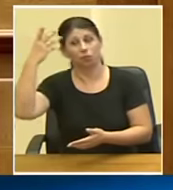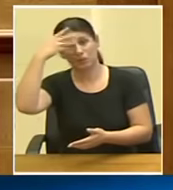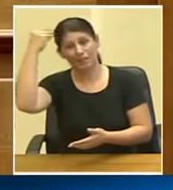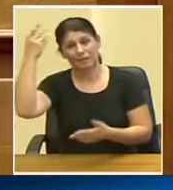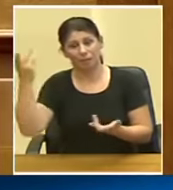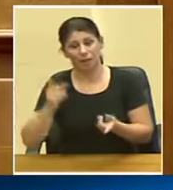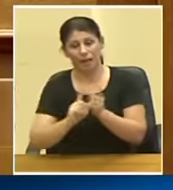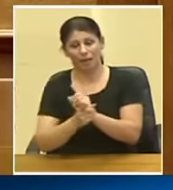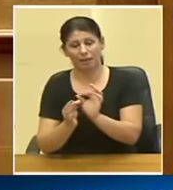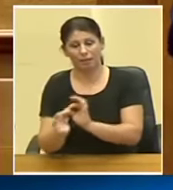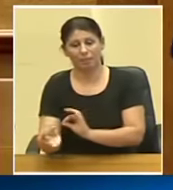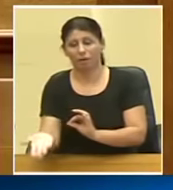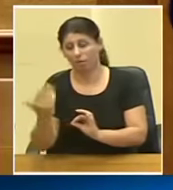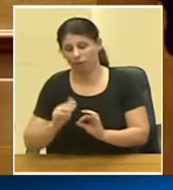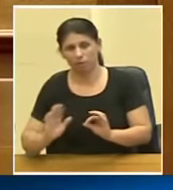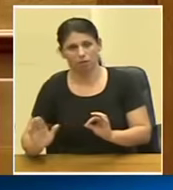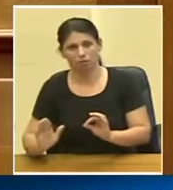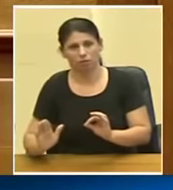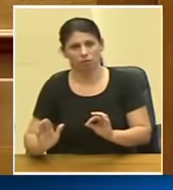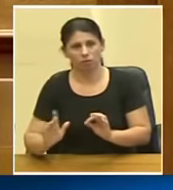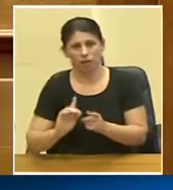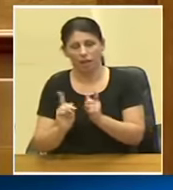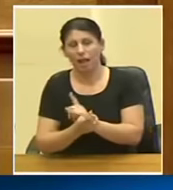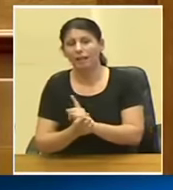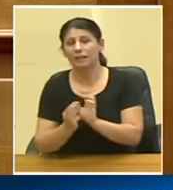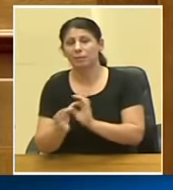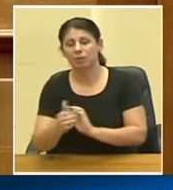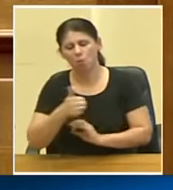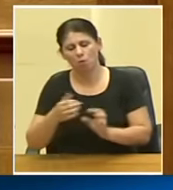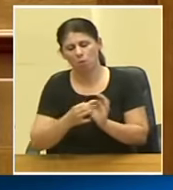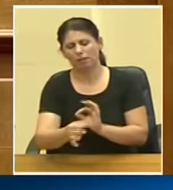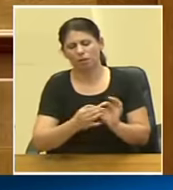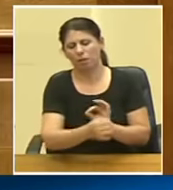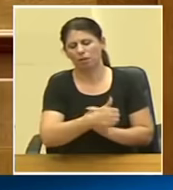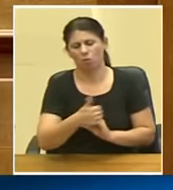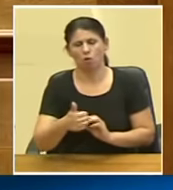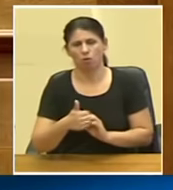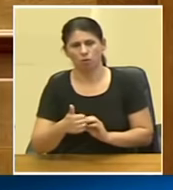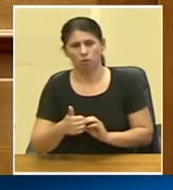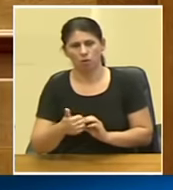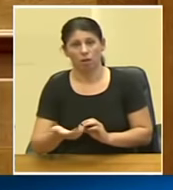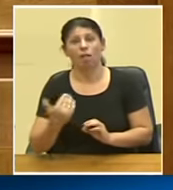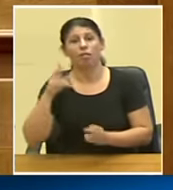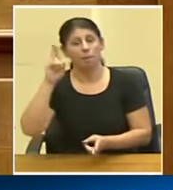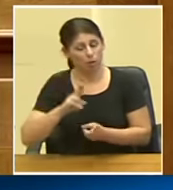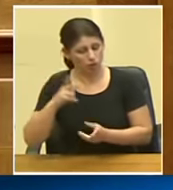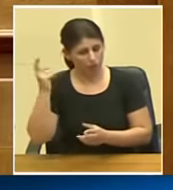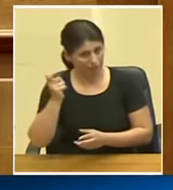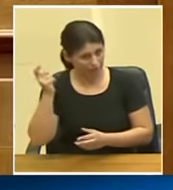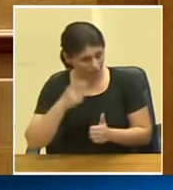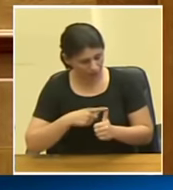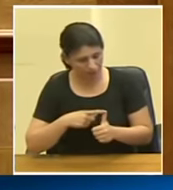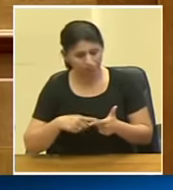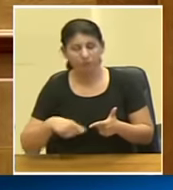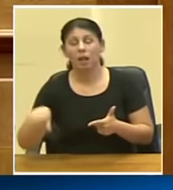τα αντίμετρα. Δεν υπάρχουν. Δεν υπάρχουν αντίμετρα, μόνο μέτρα. Δεν μειώσαμε τις συντάξεις, δεν